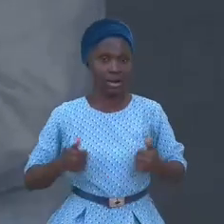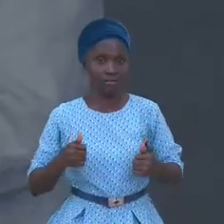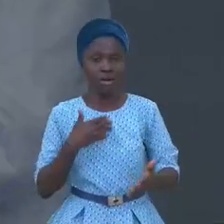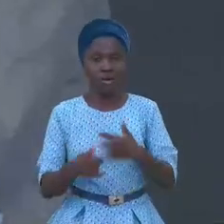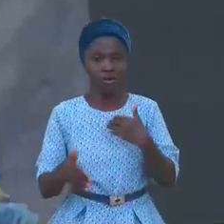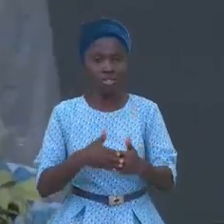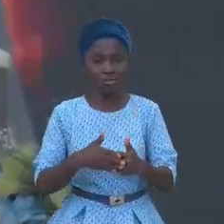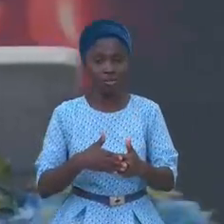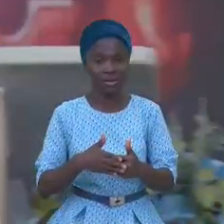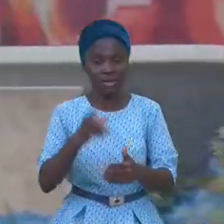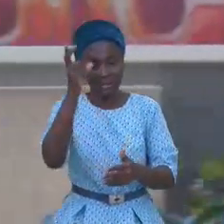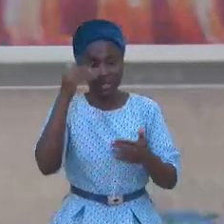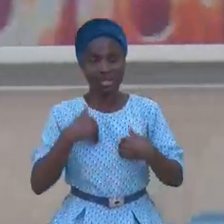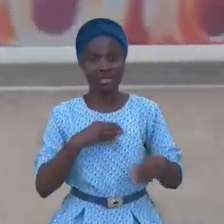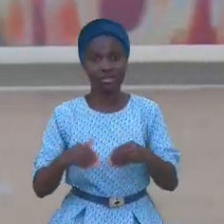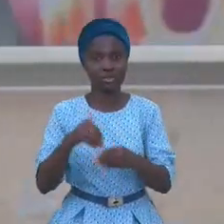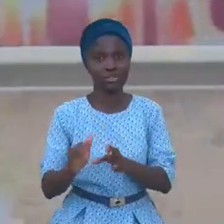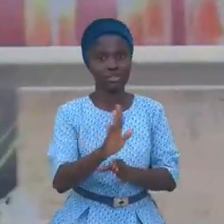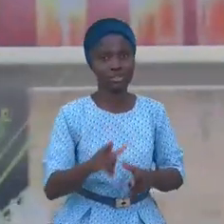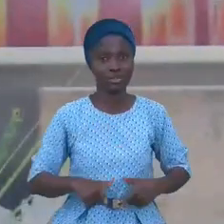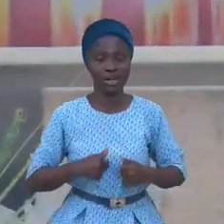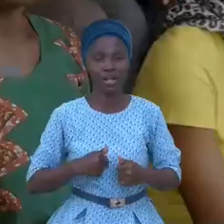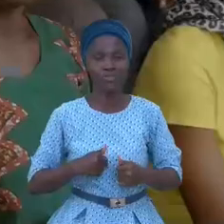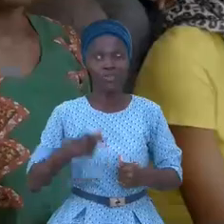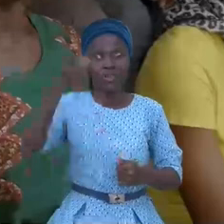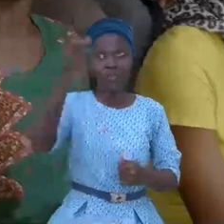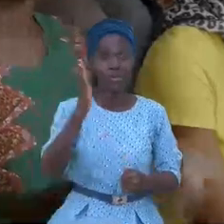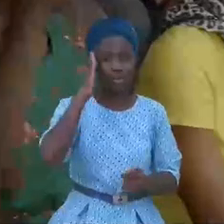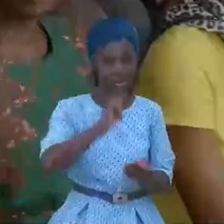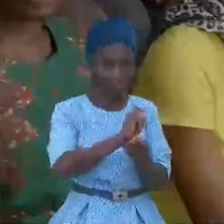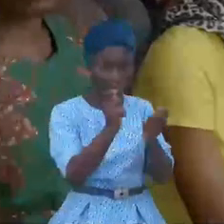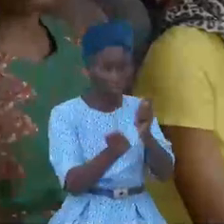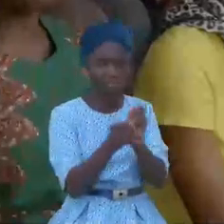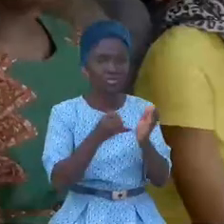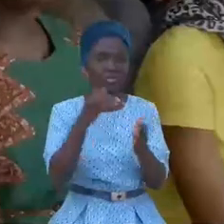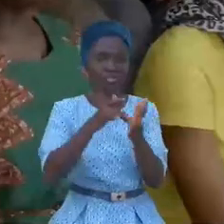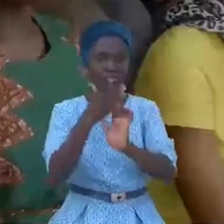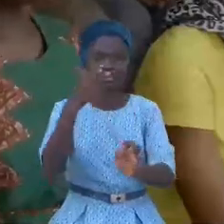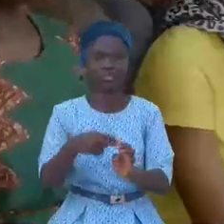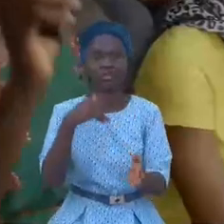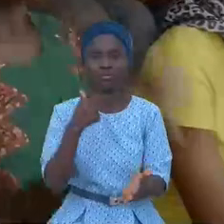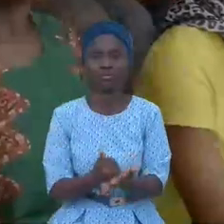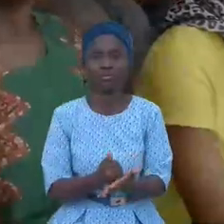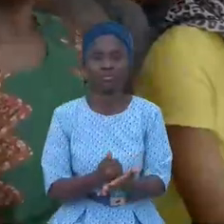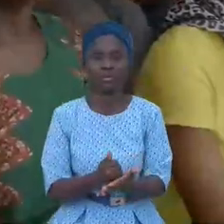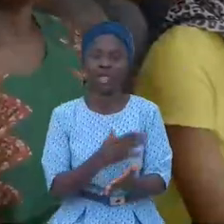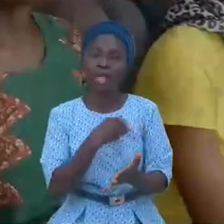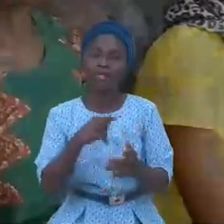vie, le Dieu Tout-Puissant va révoquer cela au nom de Jésus. Plus